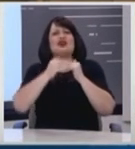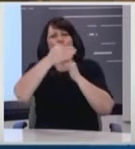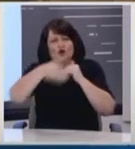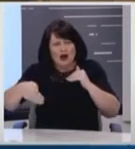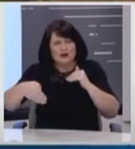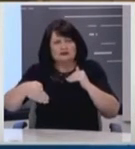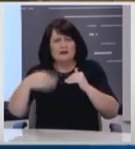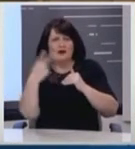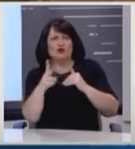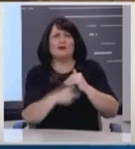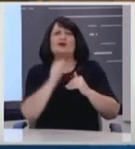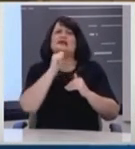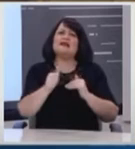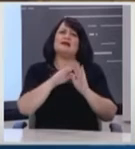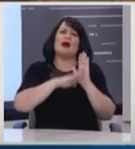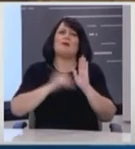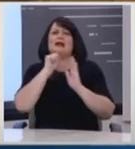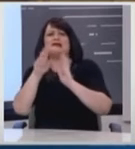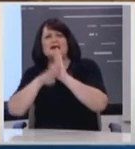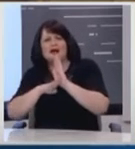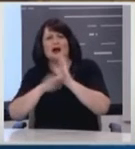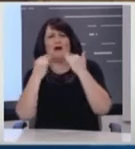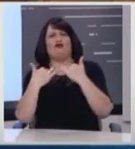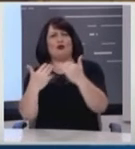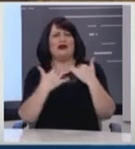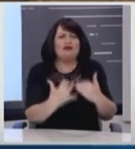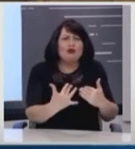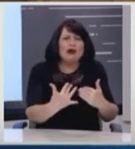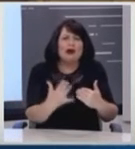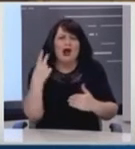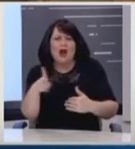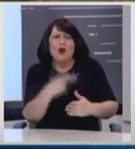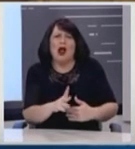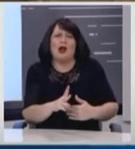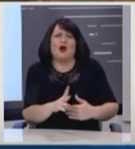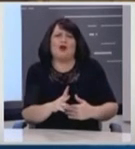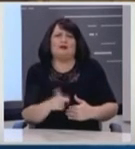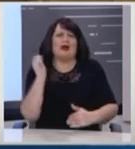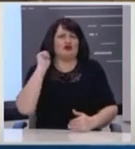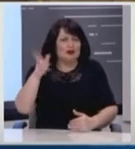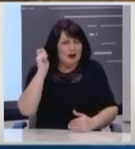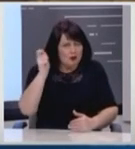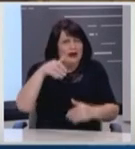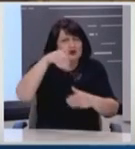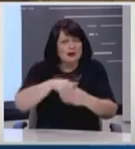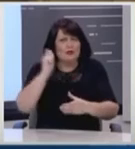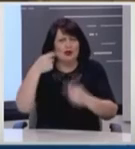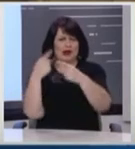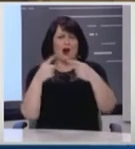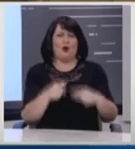το δικό τους σύνταγμα, βουλή και κυβέρνηση, τη δική τους εσωτερική και εξωτερική πολιτική. Με αυτόν τον